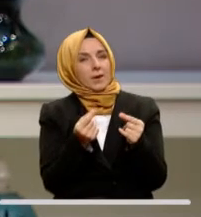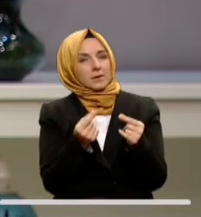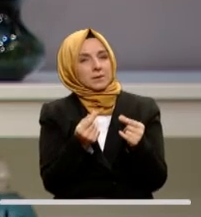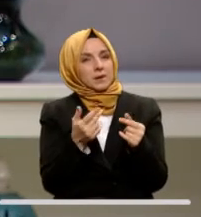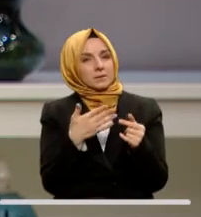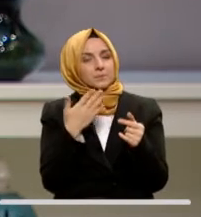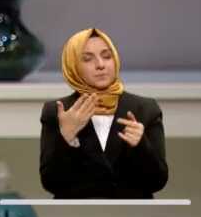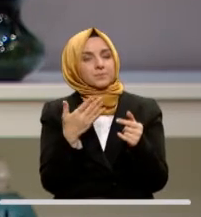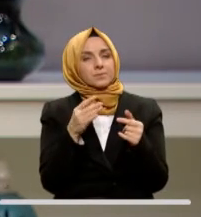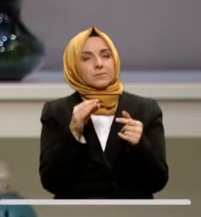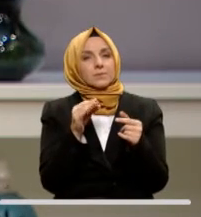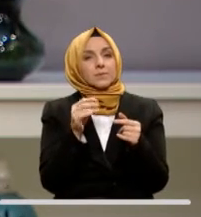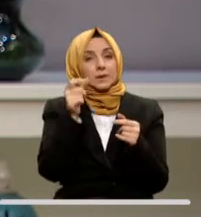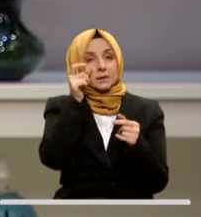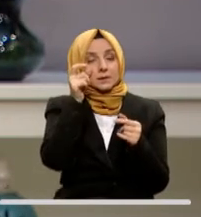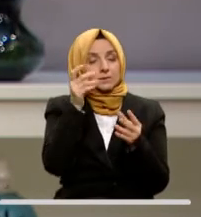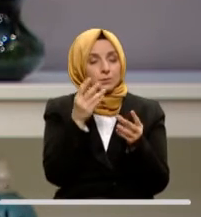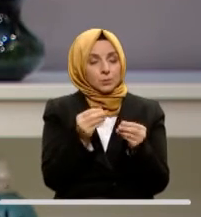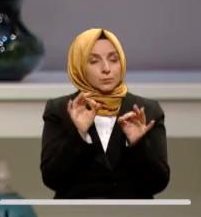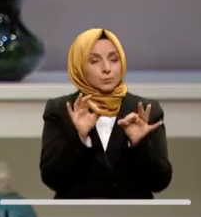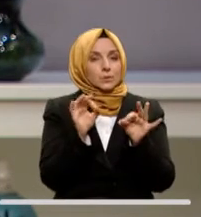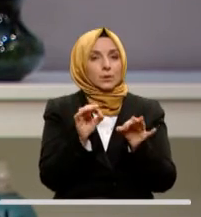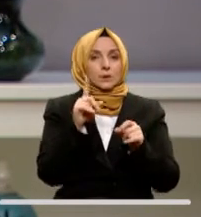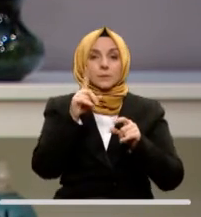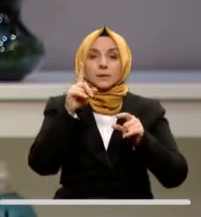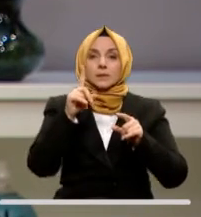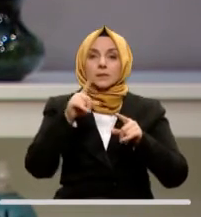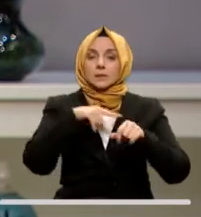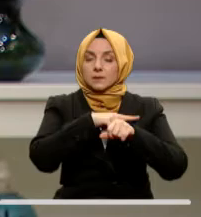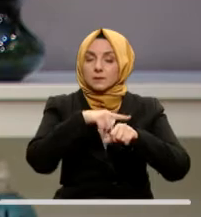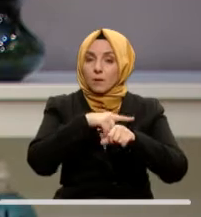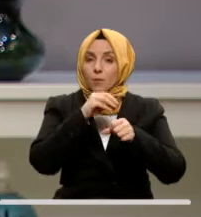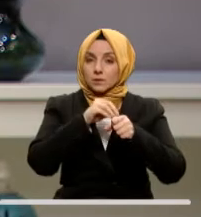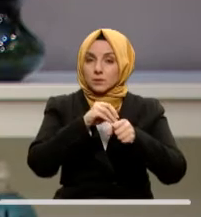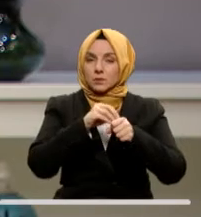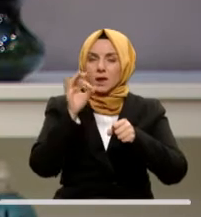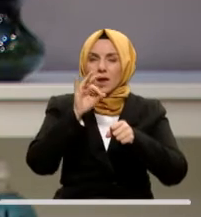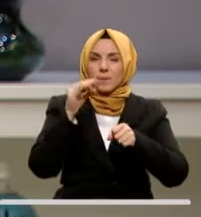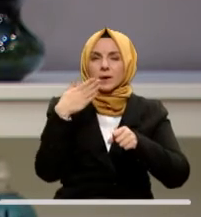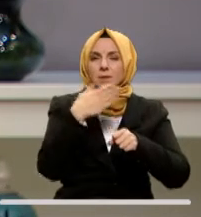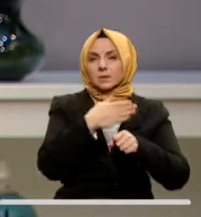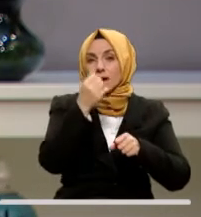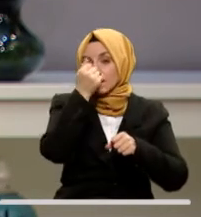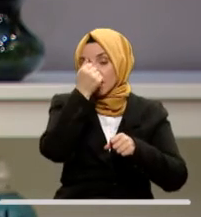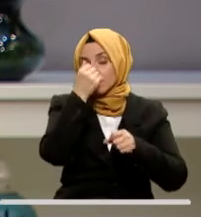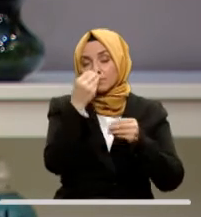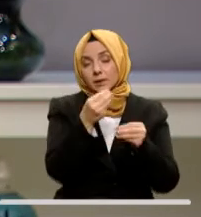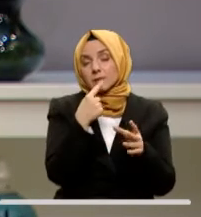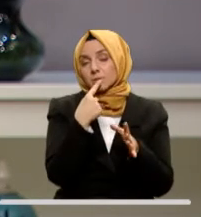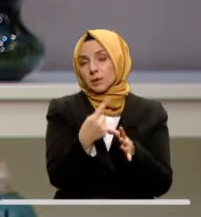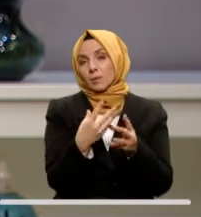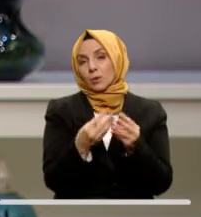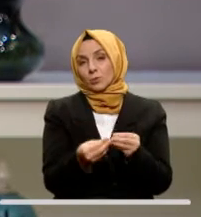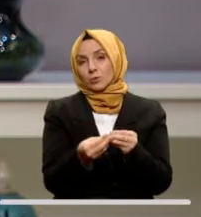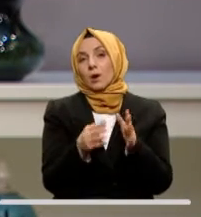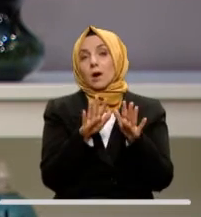da hassasiyetle yaklaşan biliyor böyle bir durumda hani hemen gidelim kan verelim gibi düşünceler oluşuyor var ama sizin anlattıklarınız